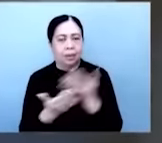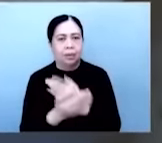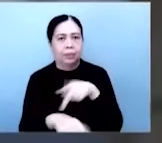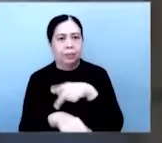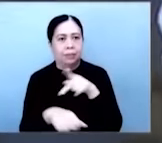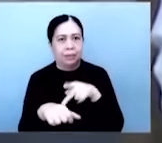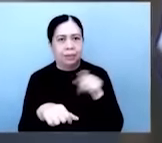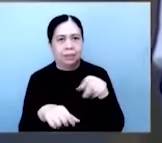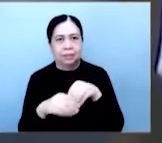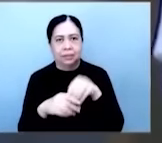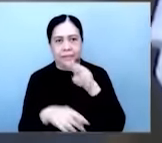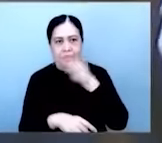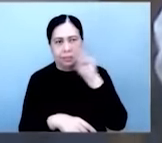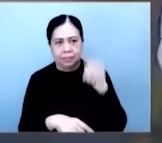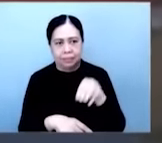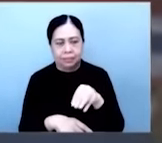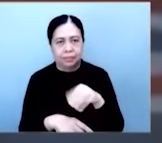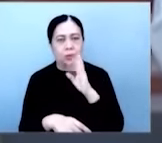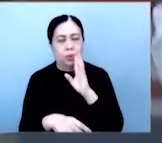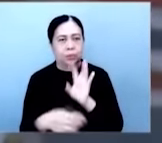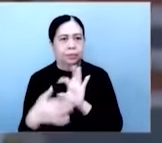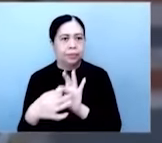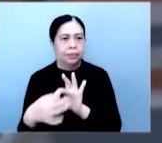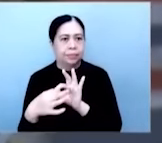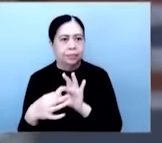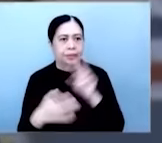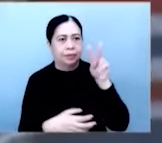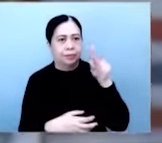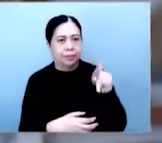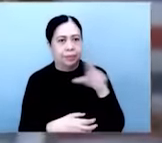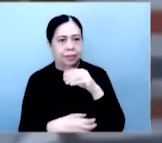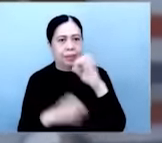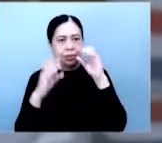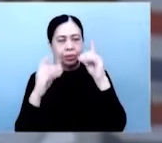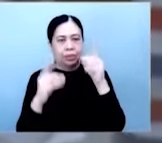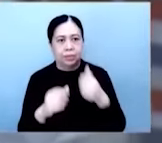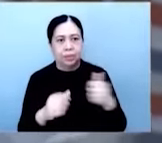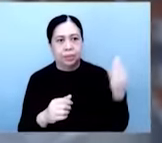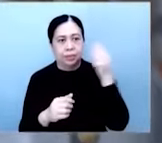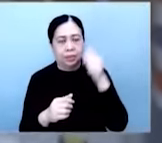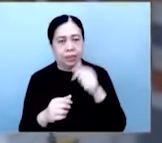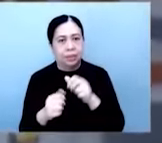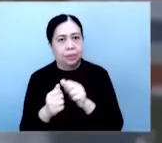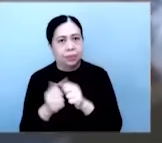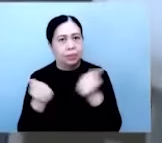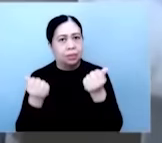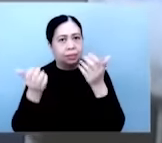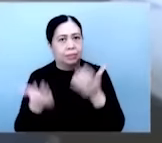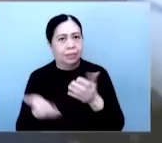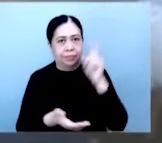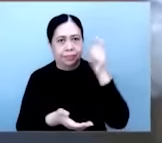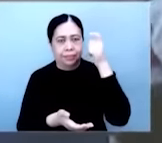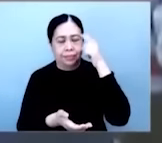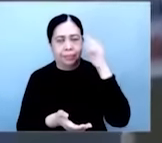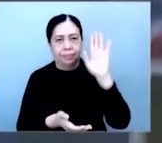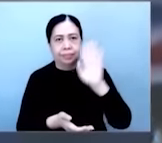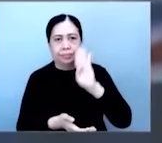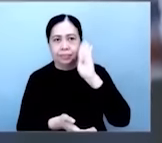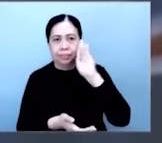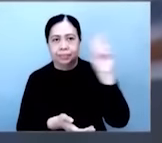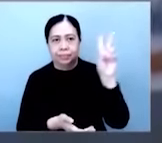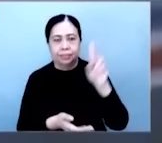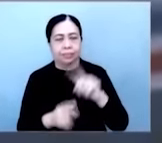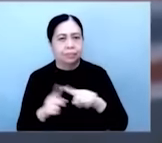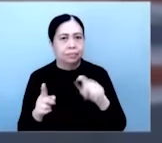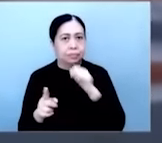sa Maynila. Pakikiisa raw ito ng Vice at Education Secretary sa Administrasyong Marcos. Pero hindi raw